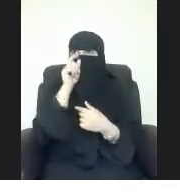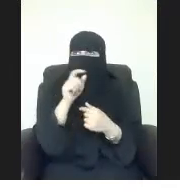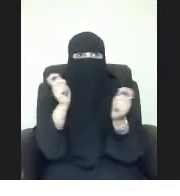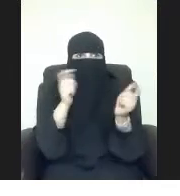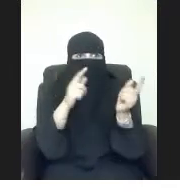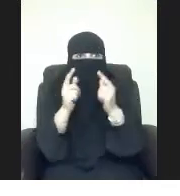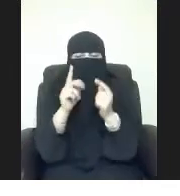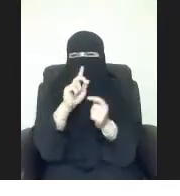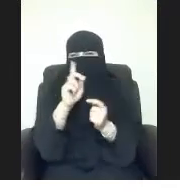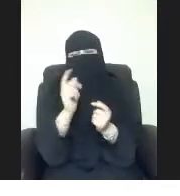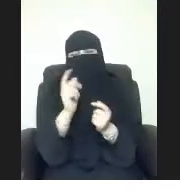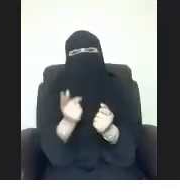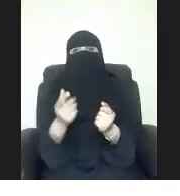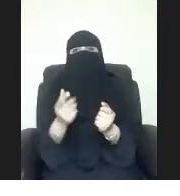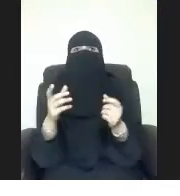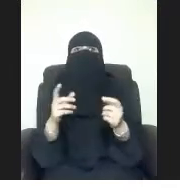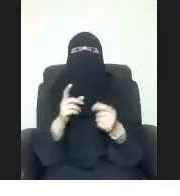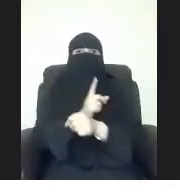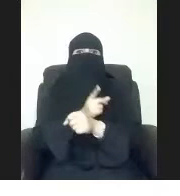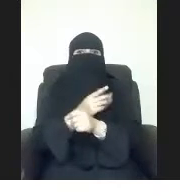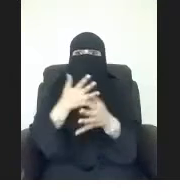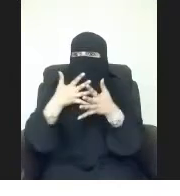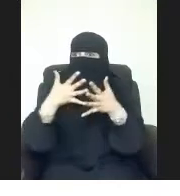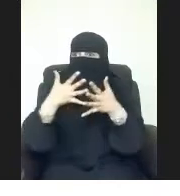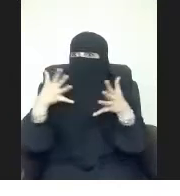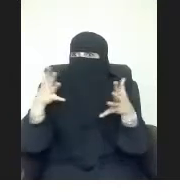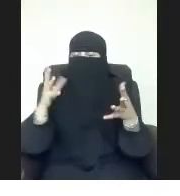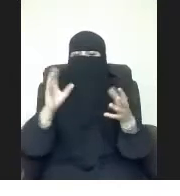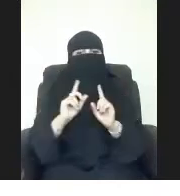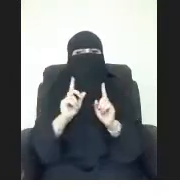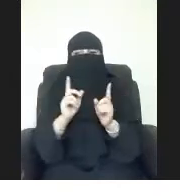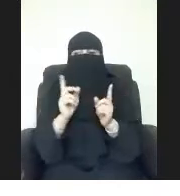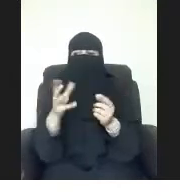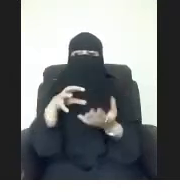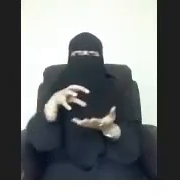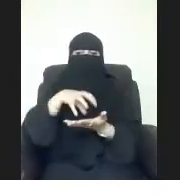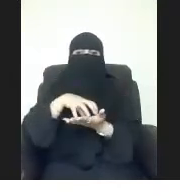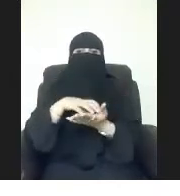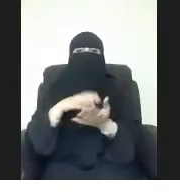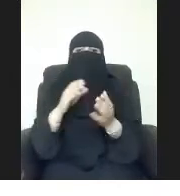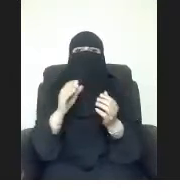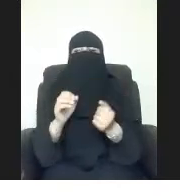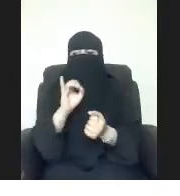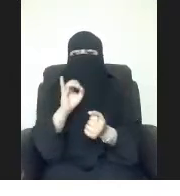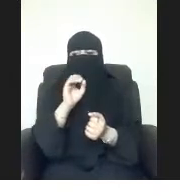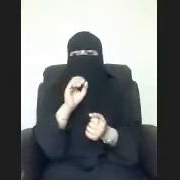من المعلمين، يمكن أن الطلاب يدرسون من خلال هذا النموذج، نموذج المعزز.